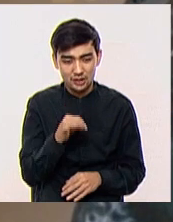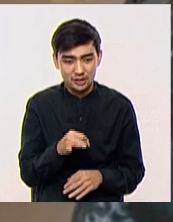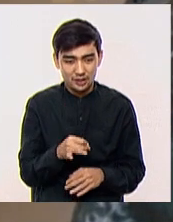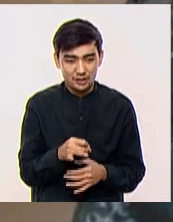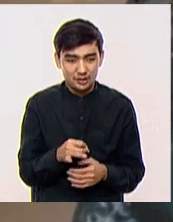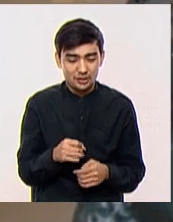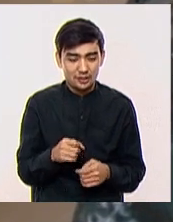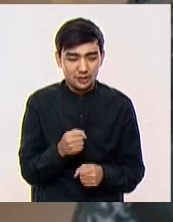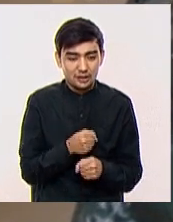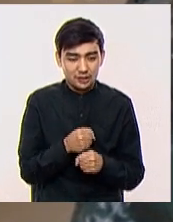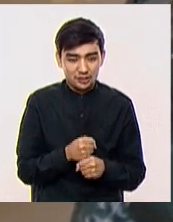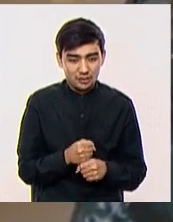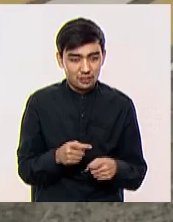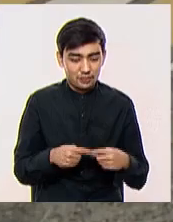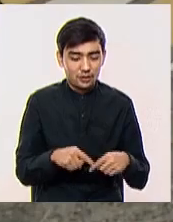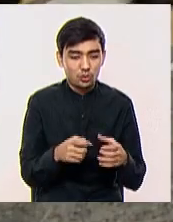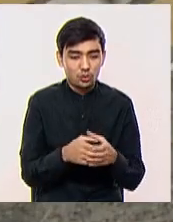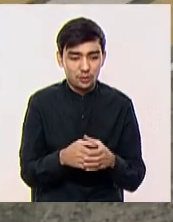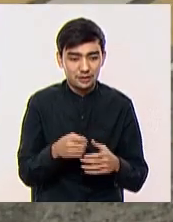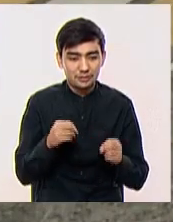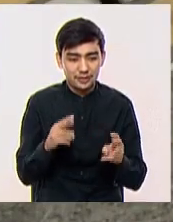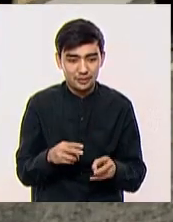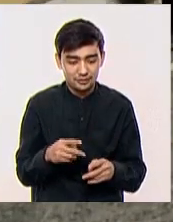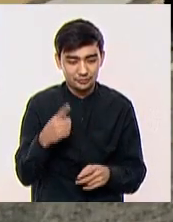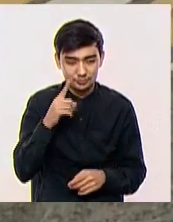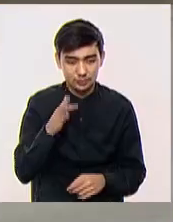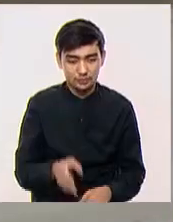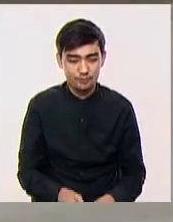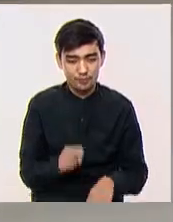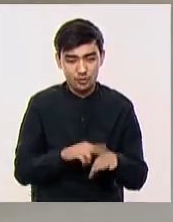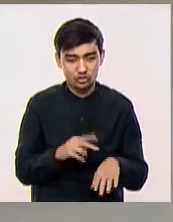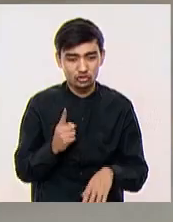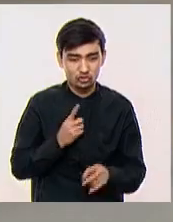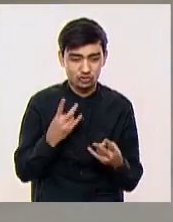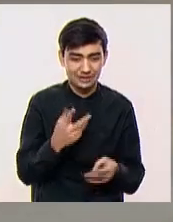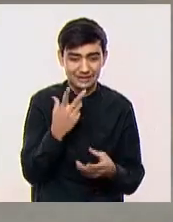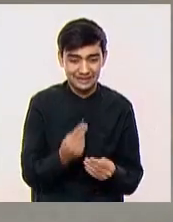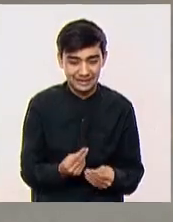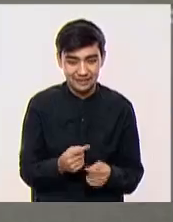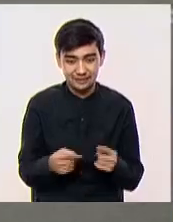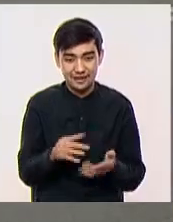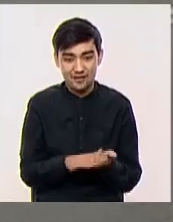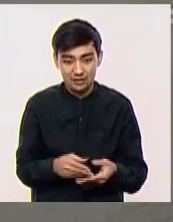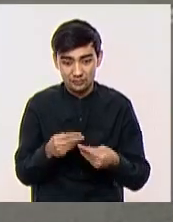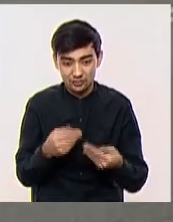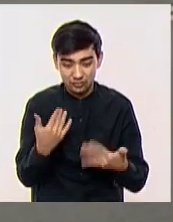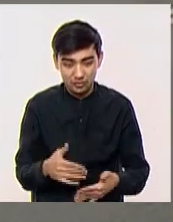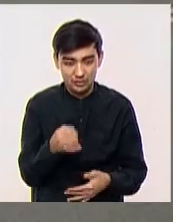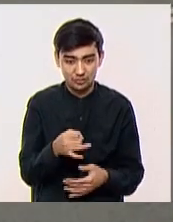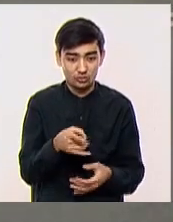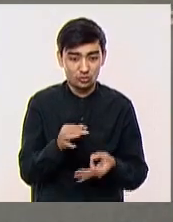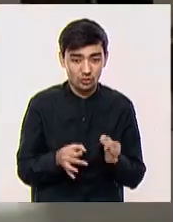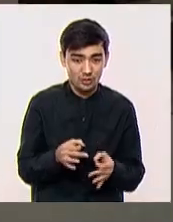создается следственно-оперативная группа. В полиции добавили, что больше не нужно ждать 3 дня, прежде чем написать заявление. Эту